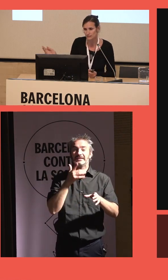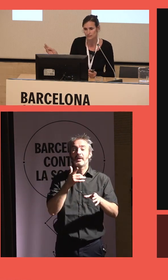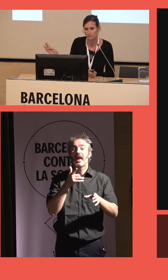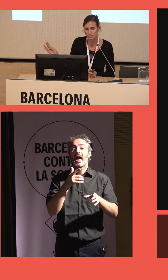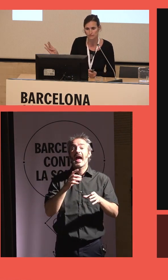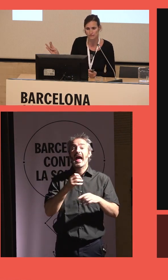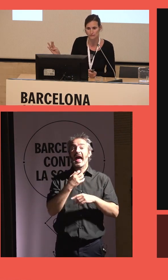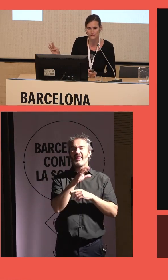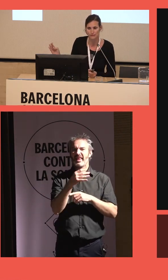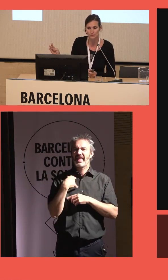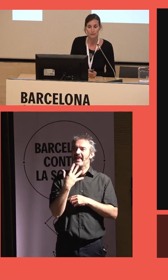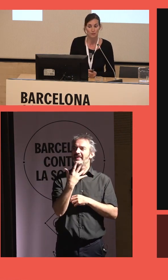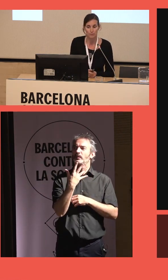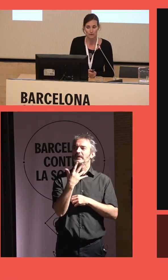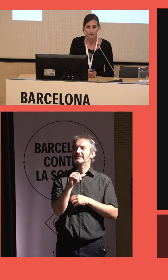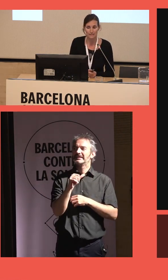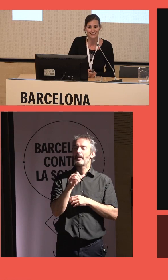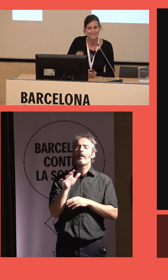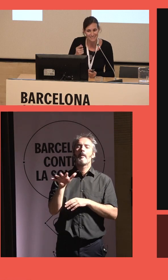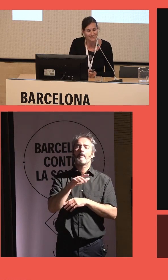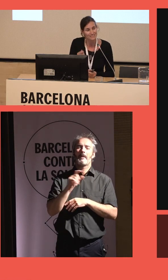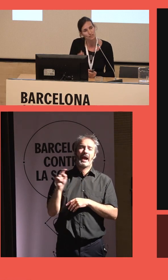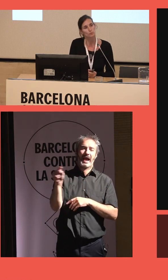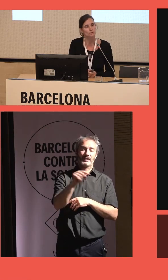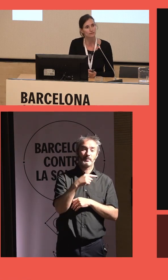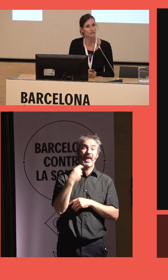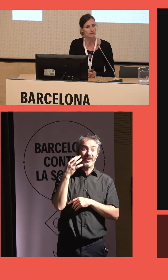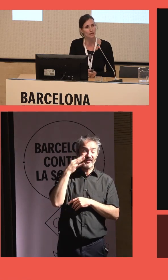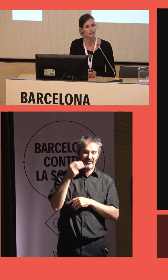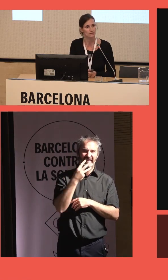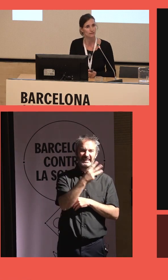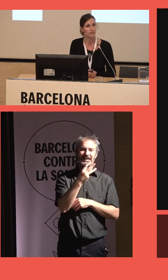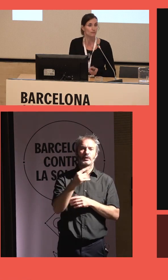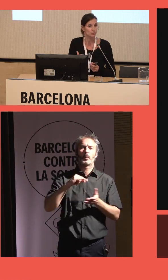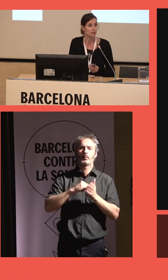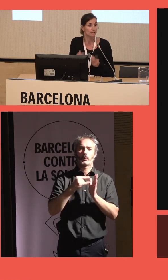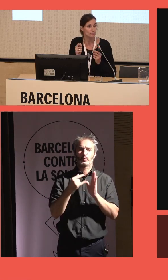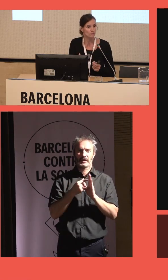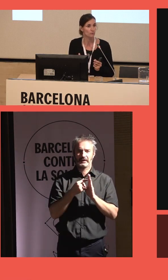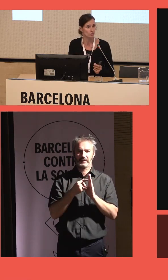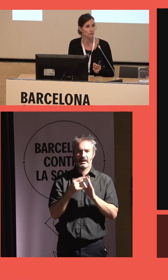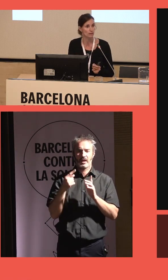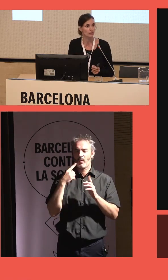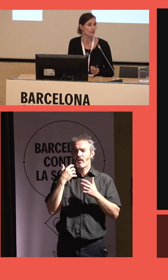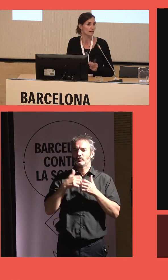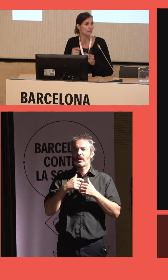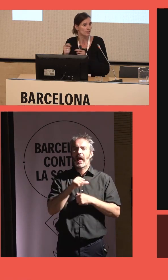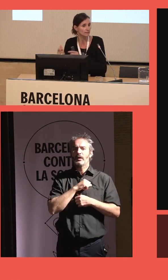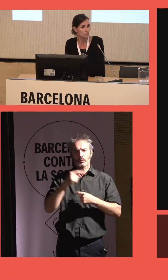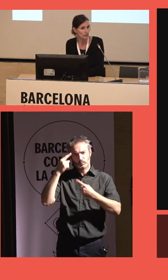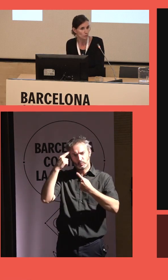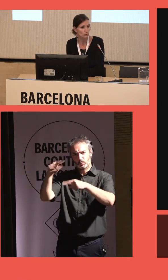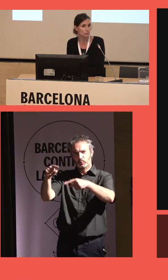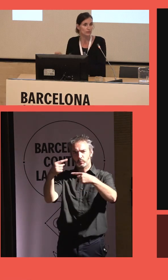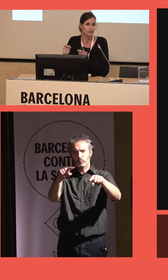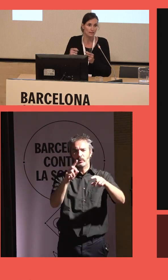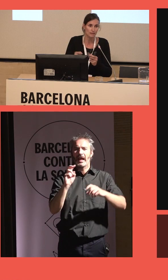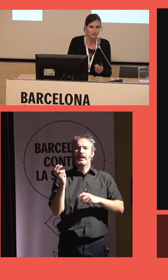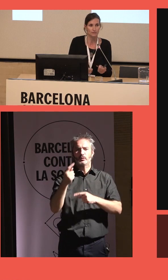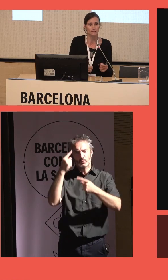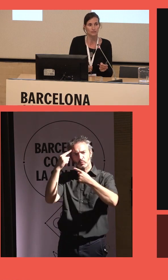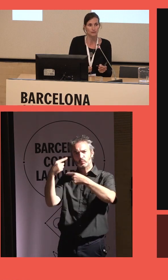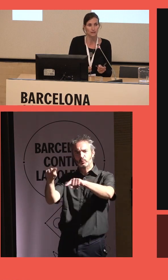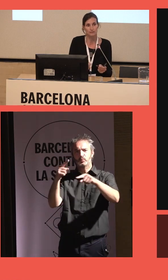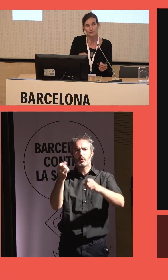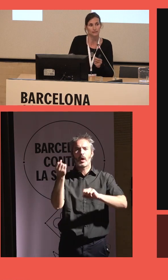Radars està en 56 barris però en realitat hi ha 33 projectes Radars que funcionen de forma autònoma que tenen els seus recursos que